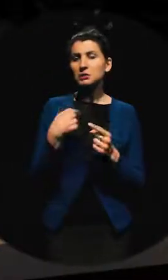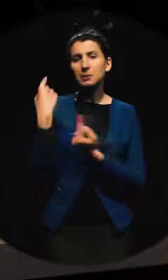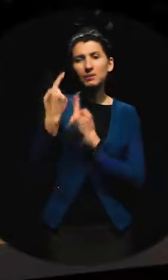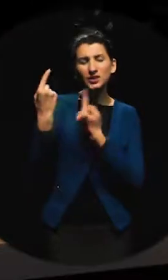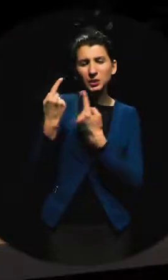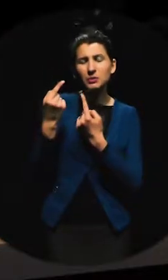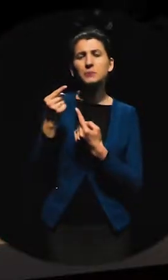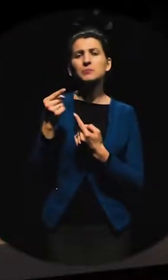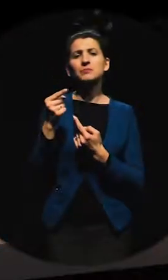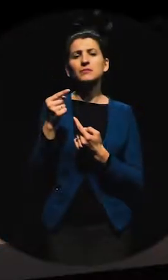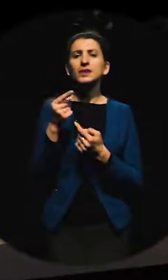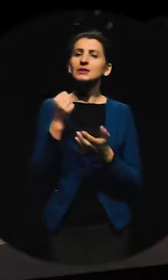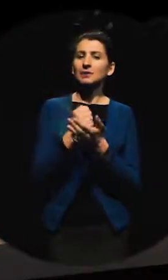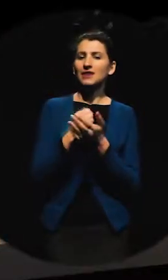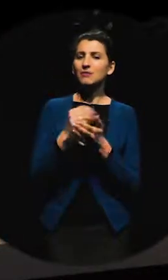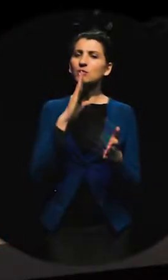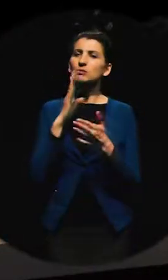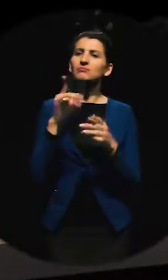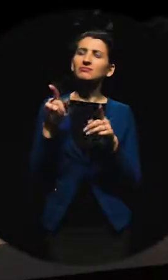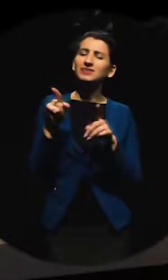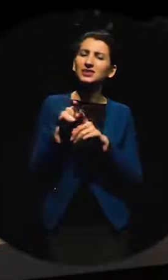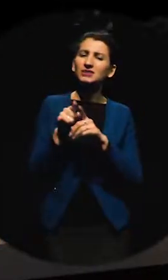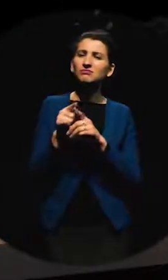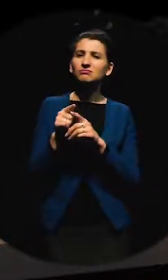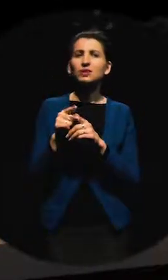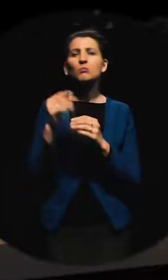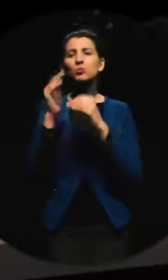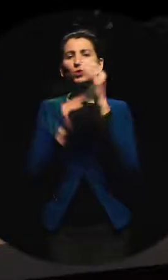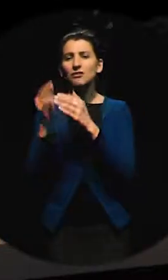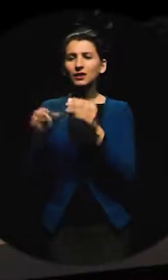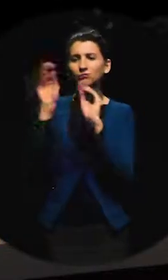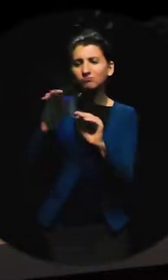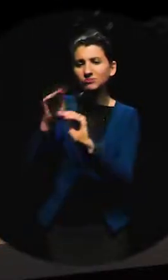tym w kontekście jakby budowania takiej